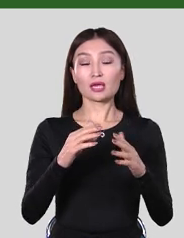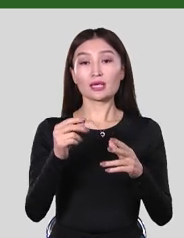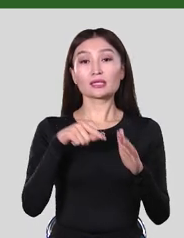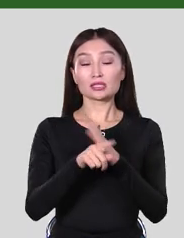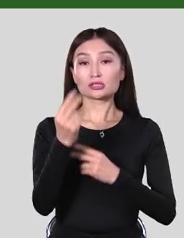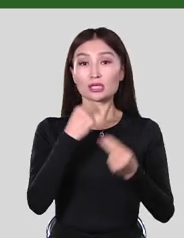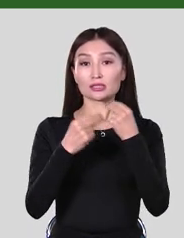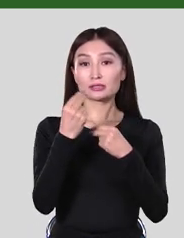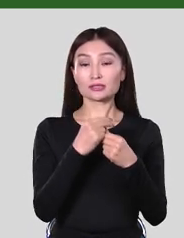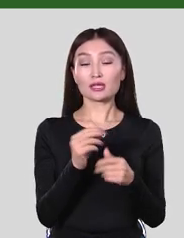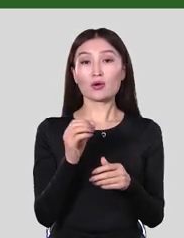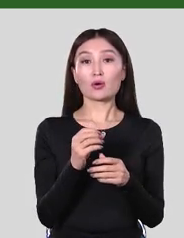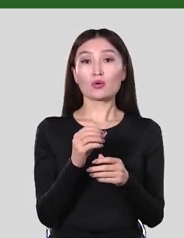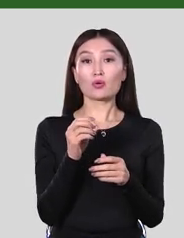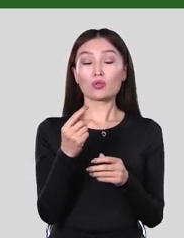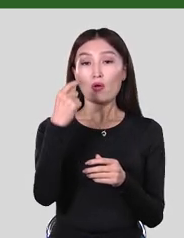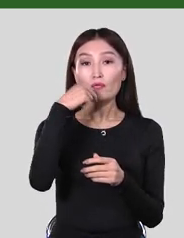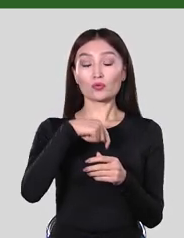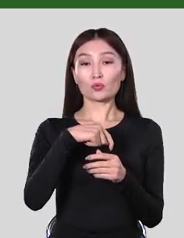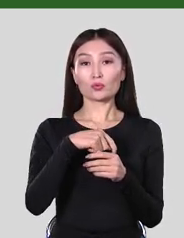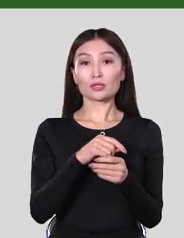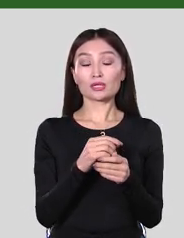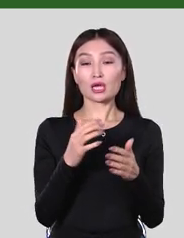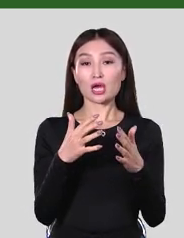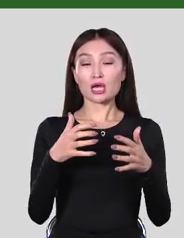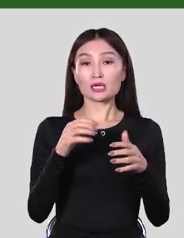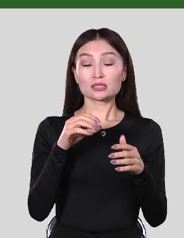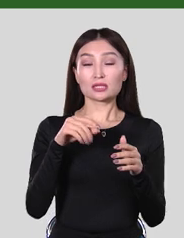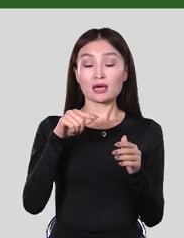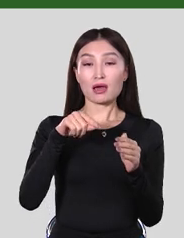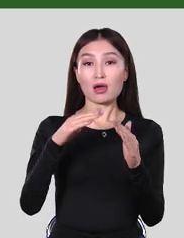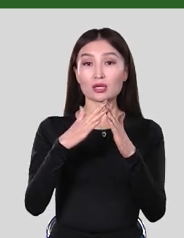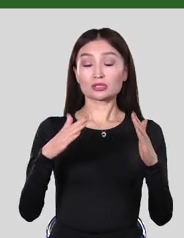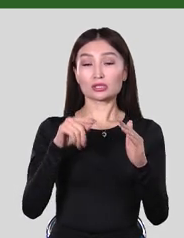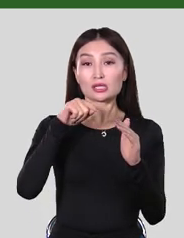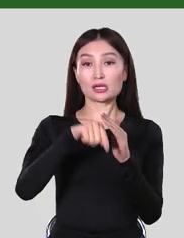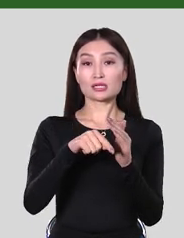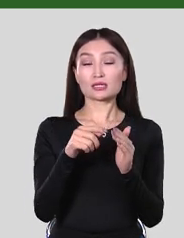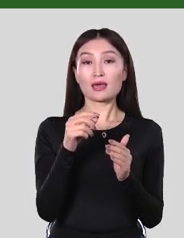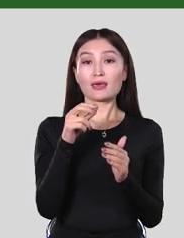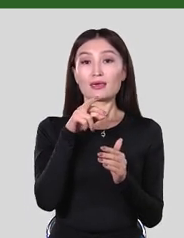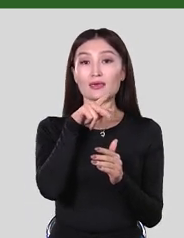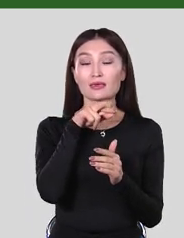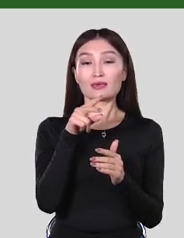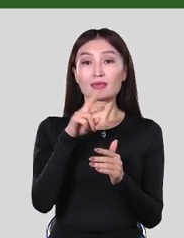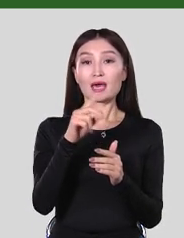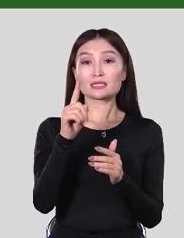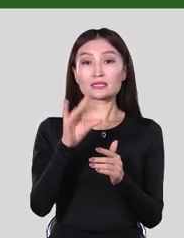обеду. Он запускает внутрь муравьиного жилища свой липкий язык полуметровой длины